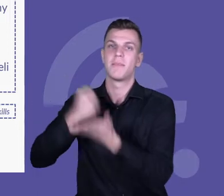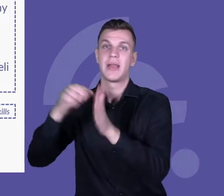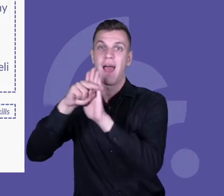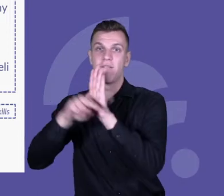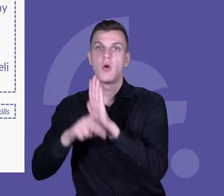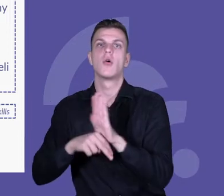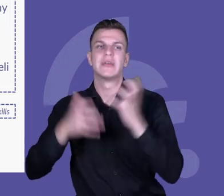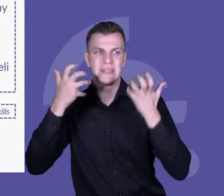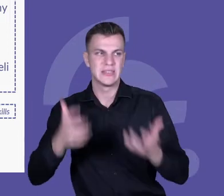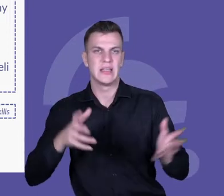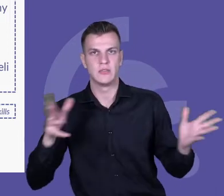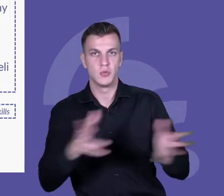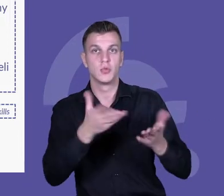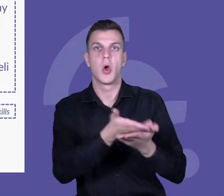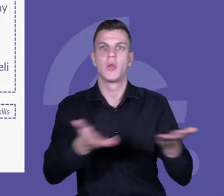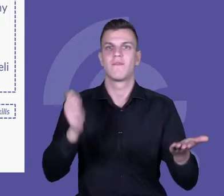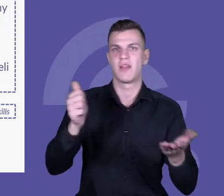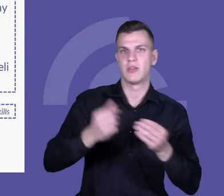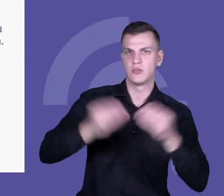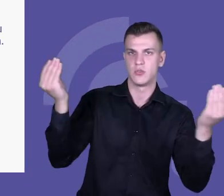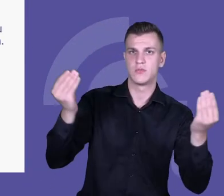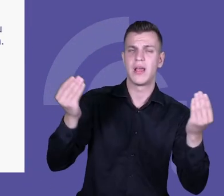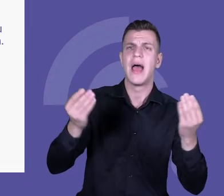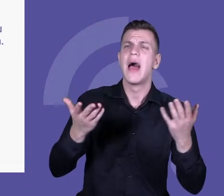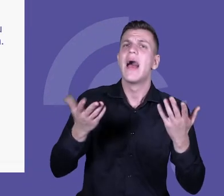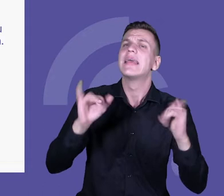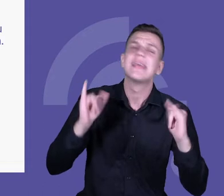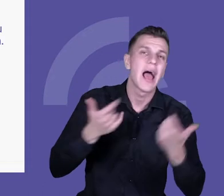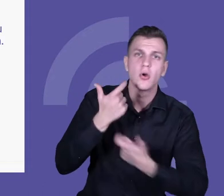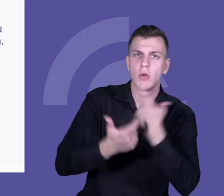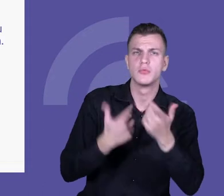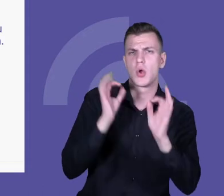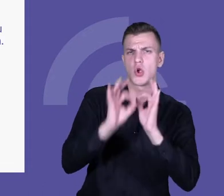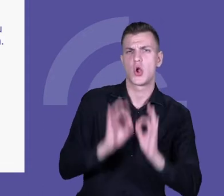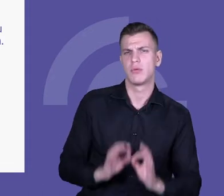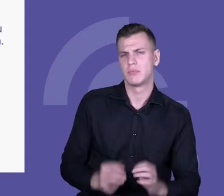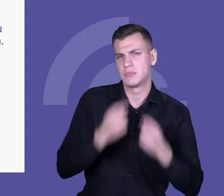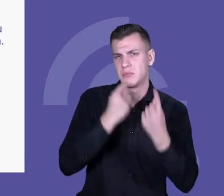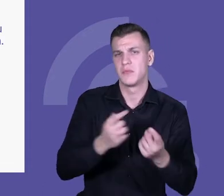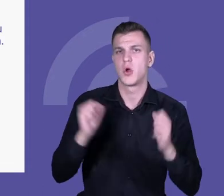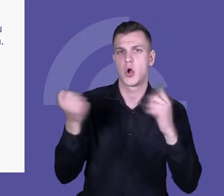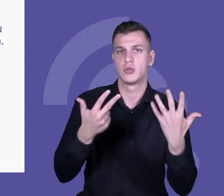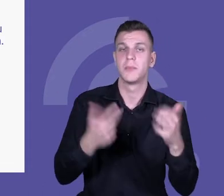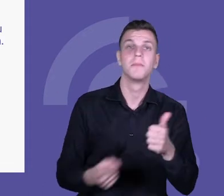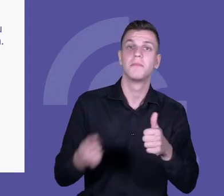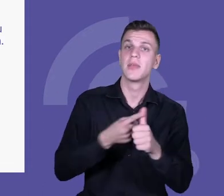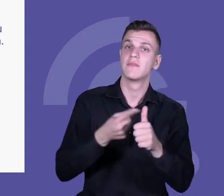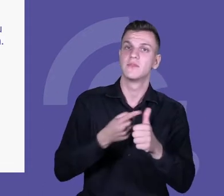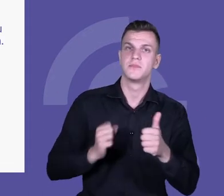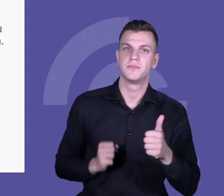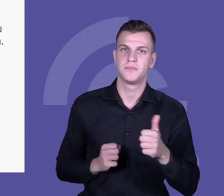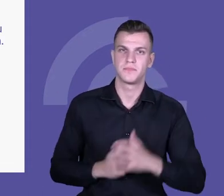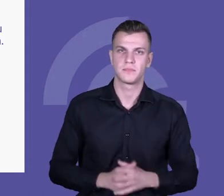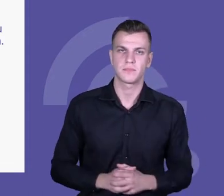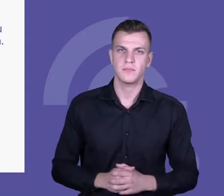ignoruje. I teraz bardzo konkretnie, jak to zrobić. Więc pierwsza taka nasza rekomendacja, jeżeli